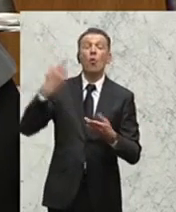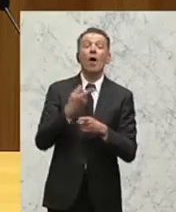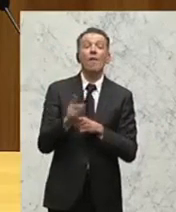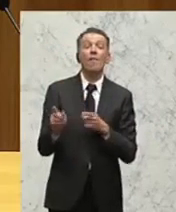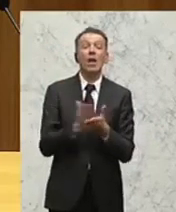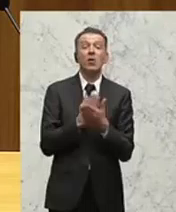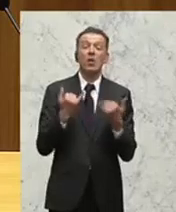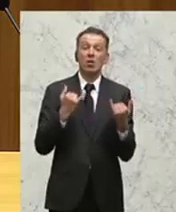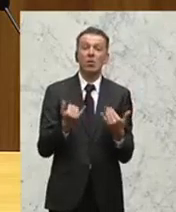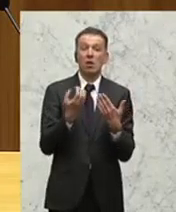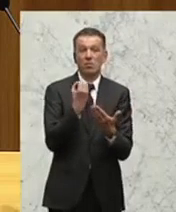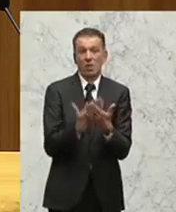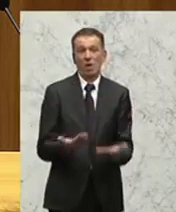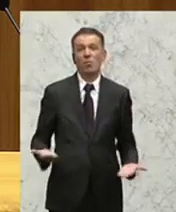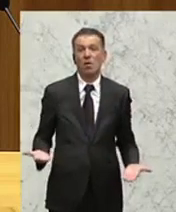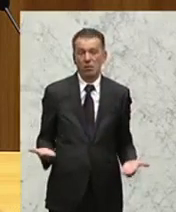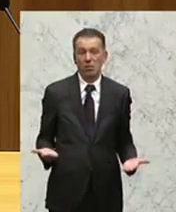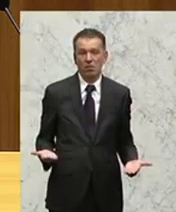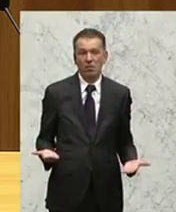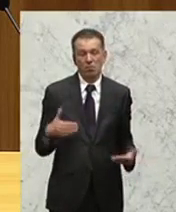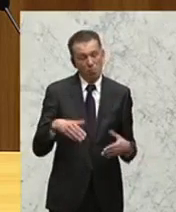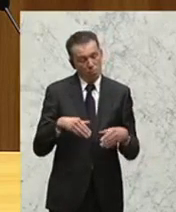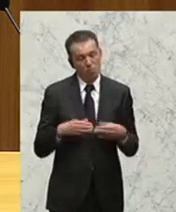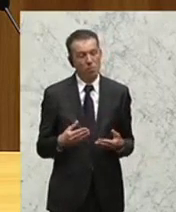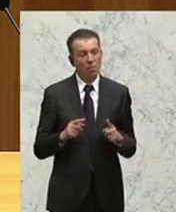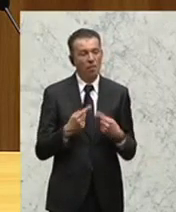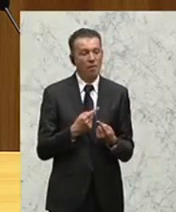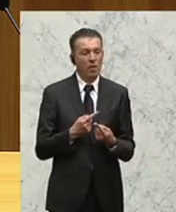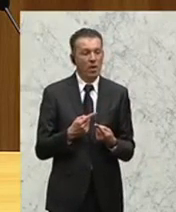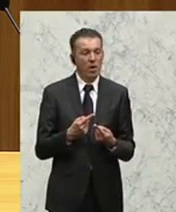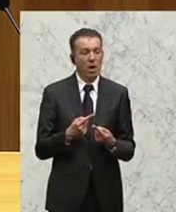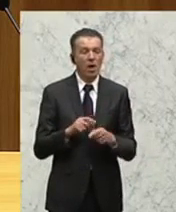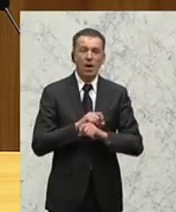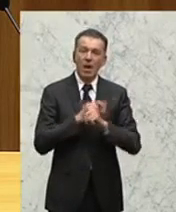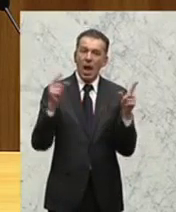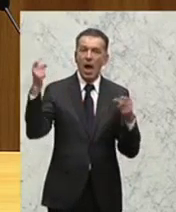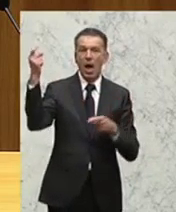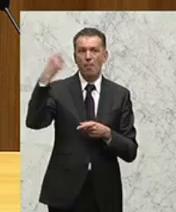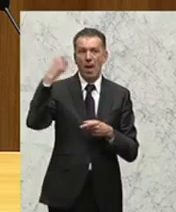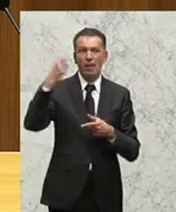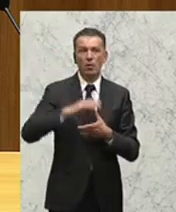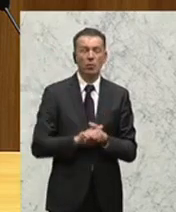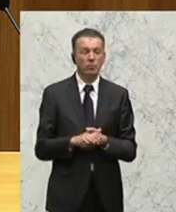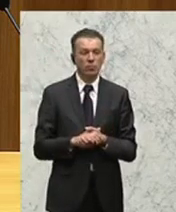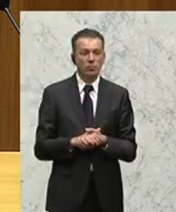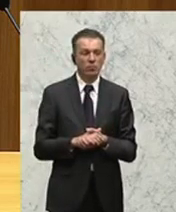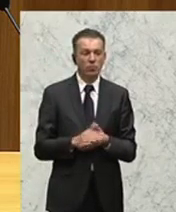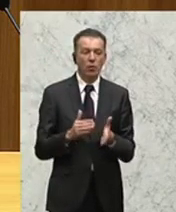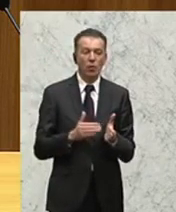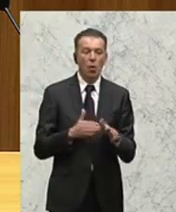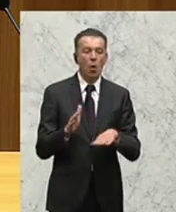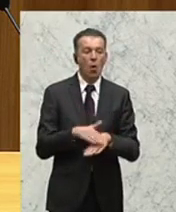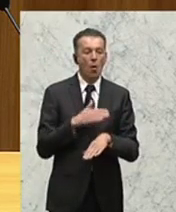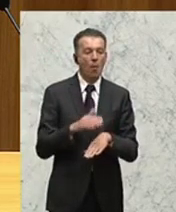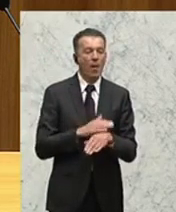Und liebe Kolleginnen und Kollegen, nehmen wir das zur Kenntnis. Wir sind ganz klar der Meinung, oder ich bringe noch das Beispiel